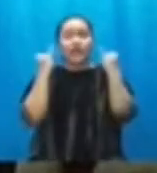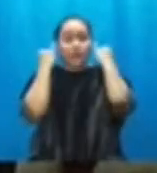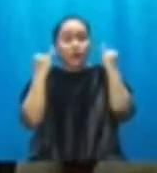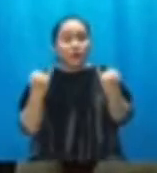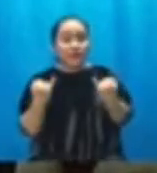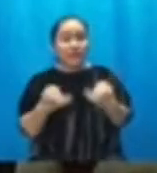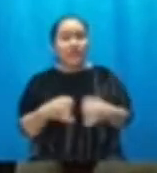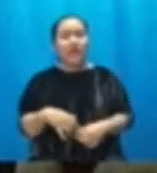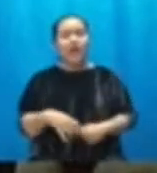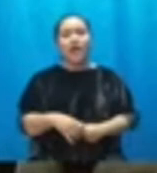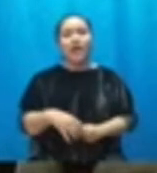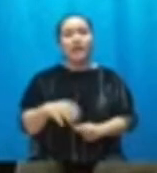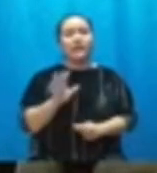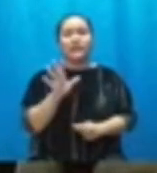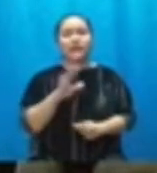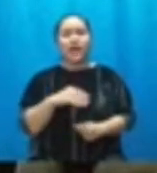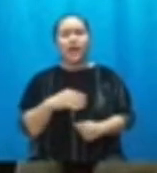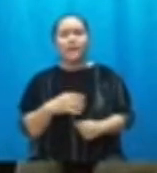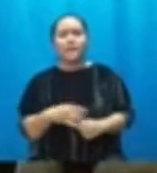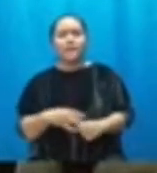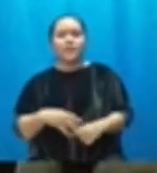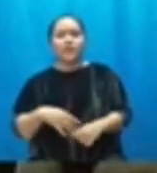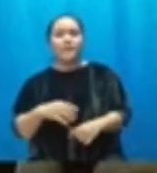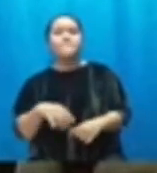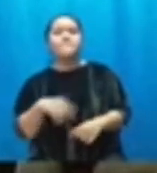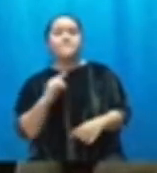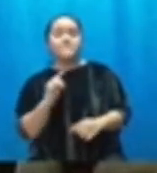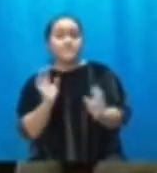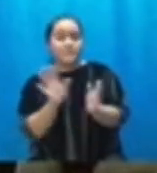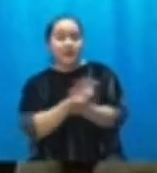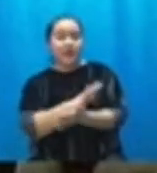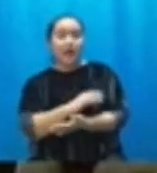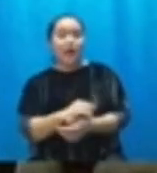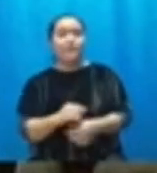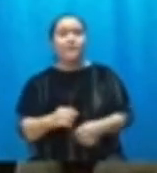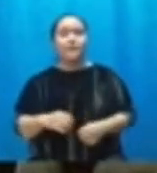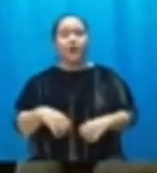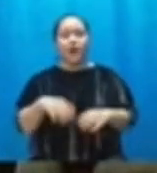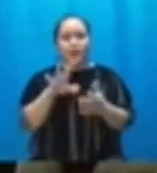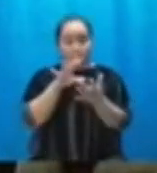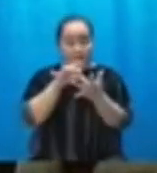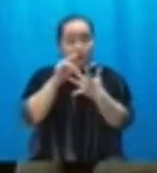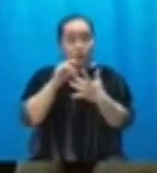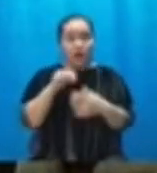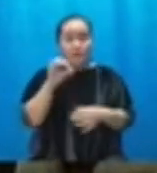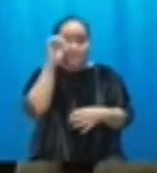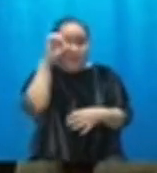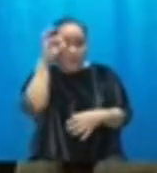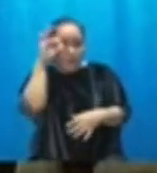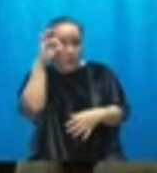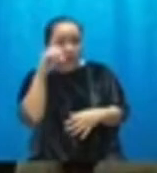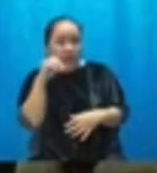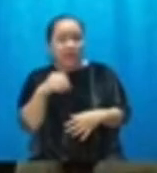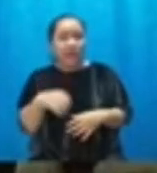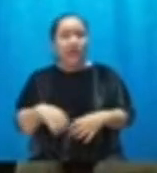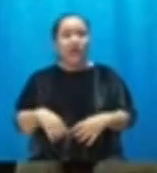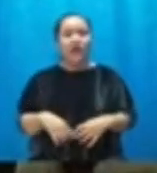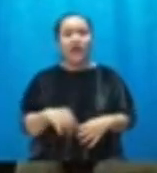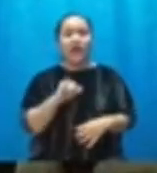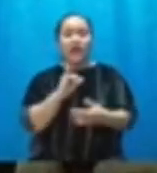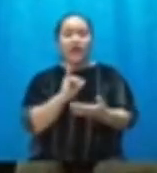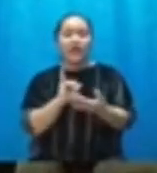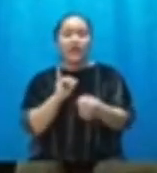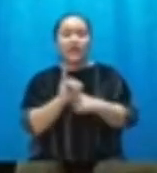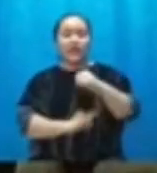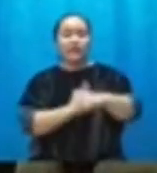sebesar ini Hai iman orang-orang yang dikatakan oleh orang Yahudi orang kafir